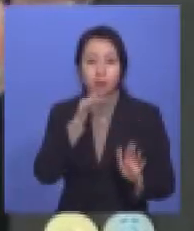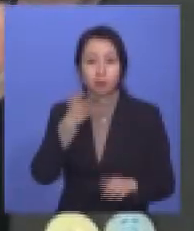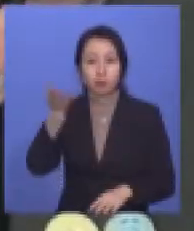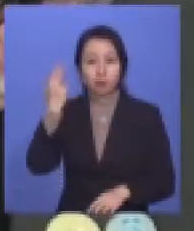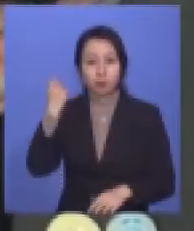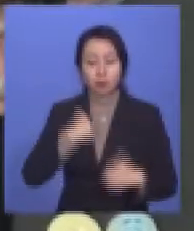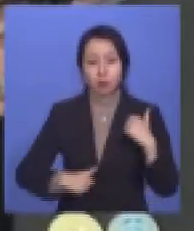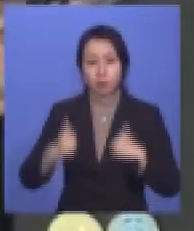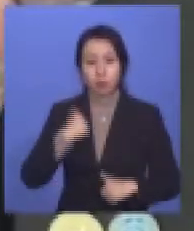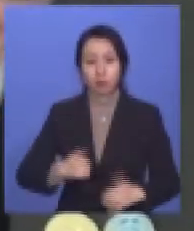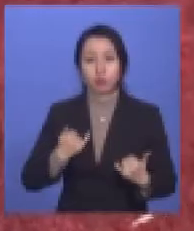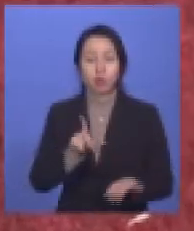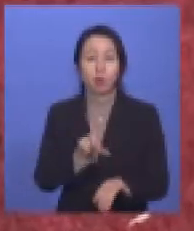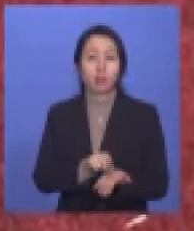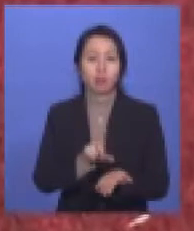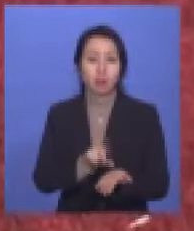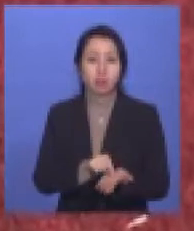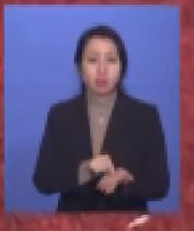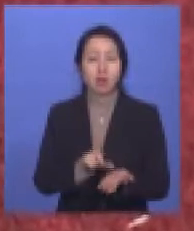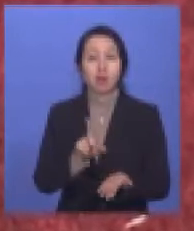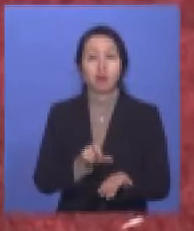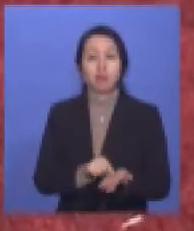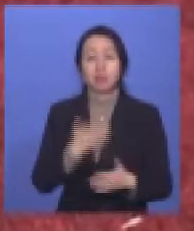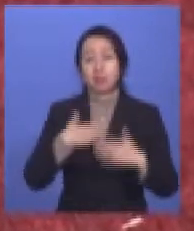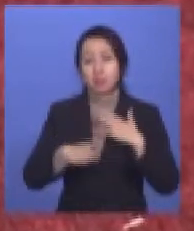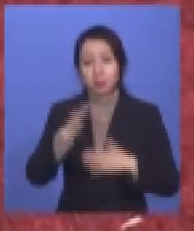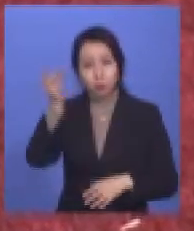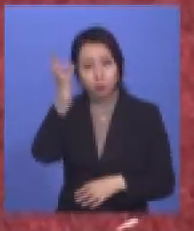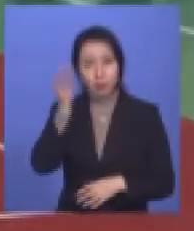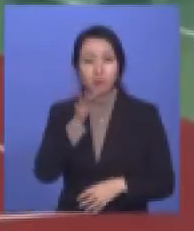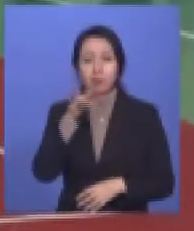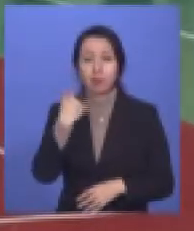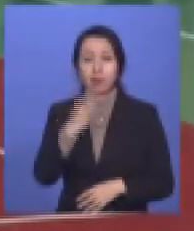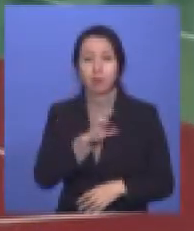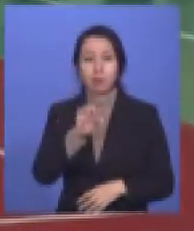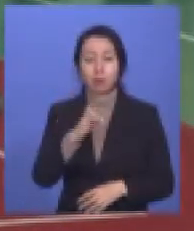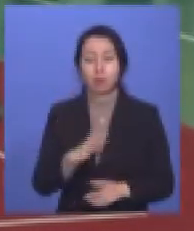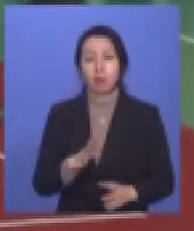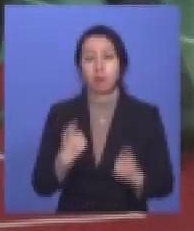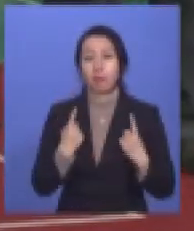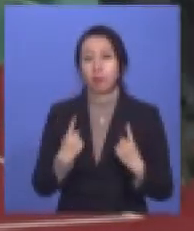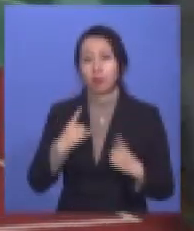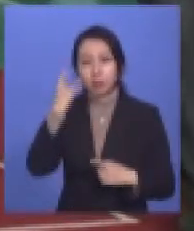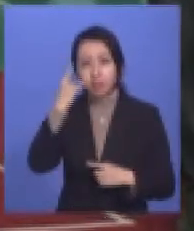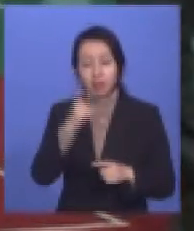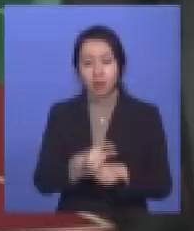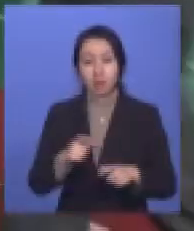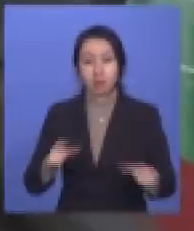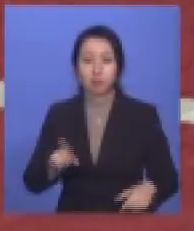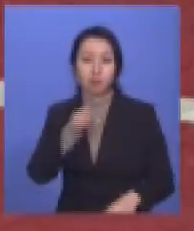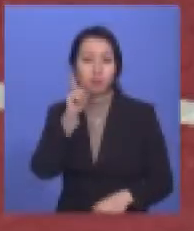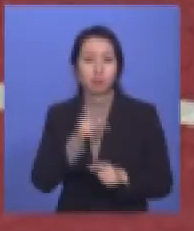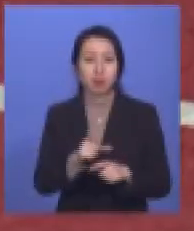педагог, сегодня он находится на заслуженном отдыхе. Пенсионер с радостью вспоминает времена, когда Ботай была популярна среди казахов, в том числе